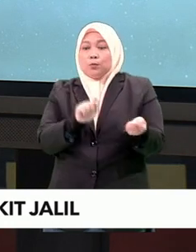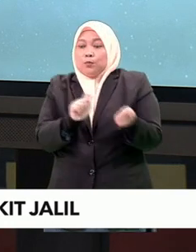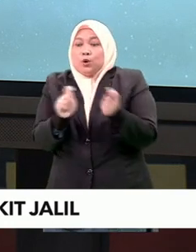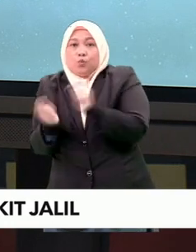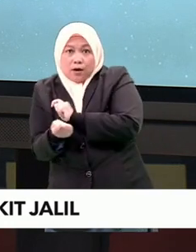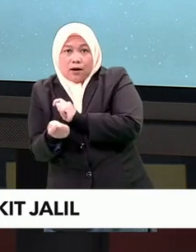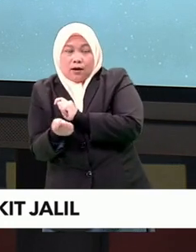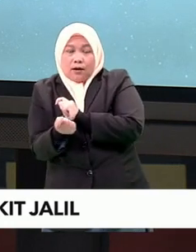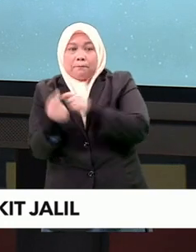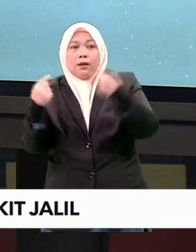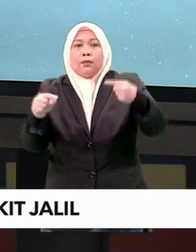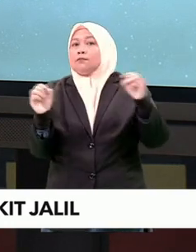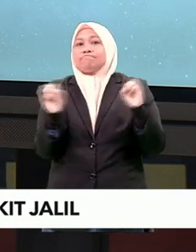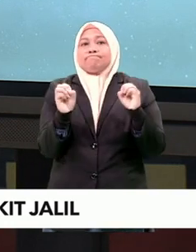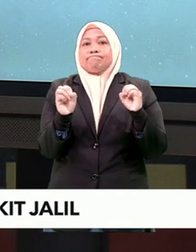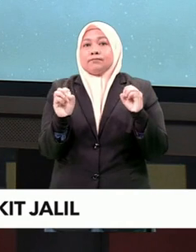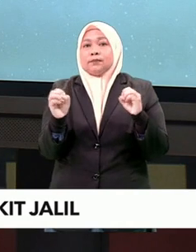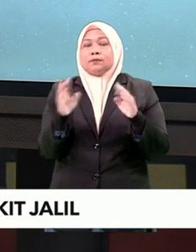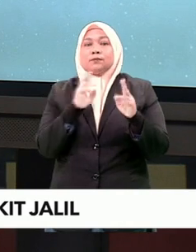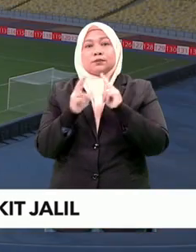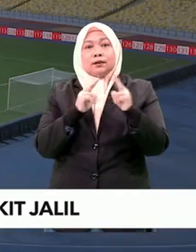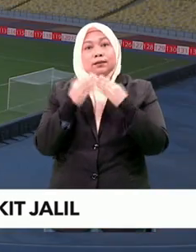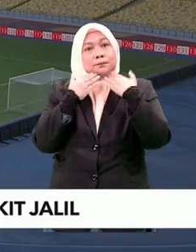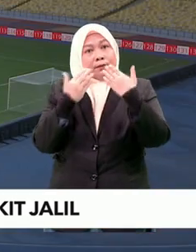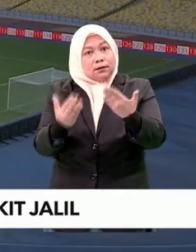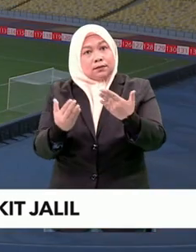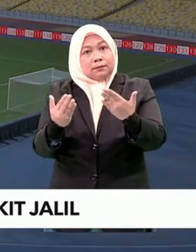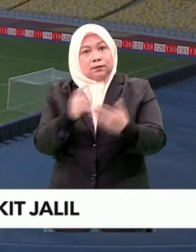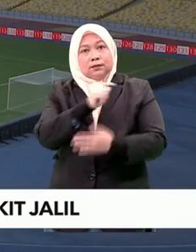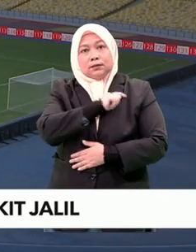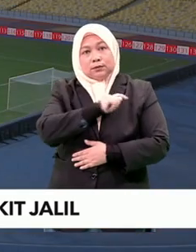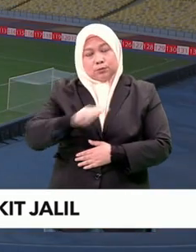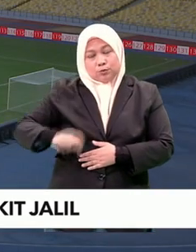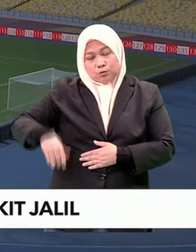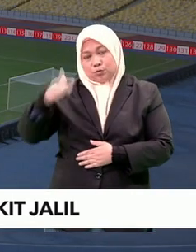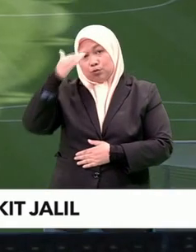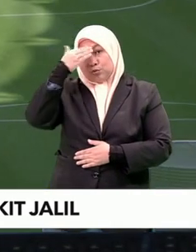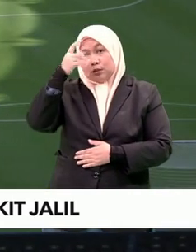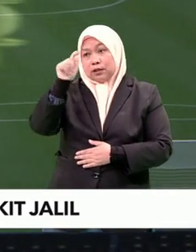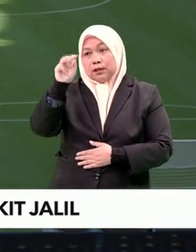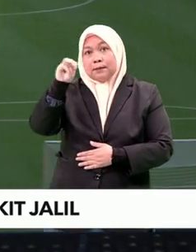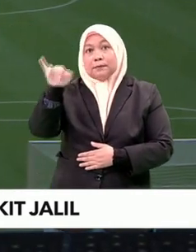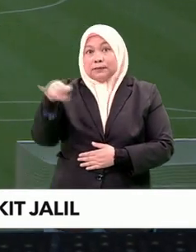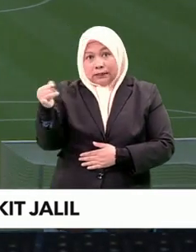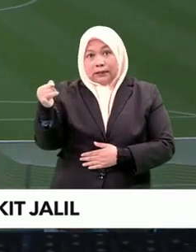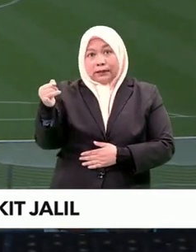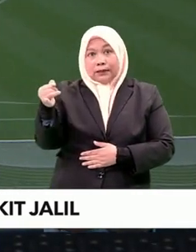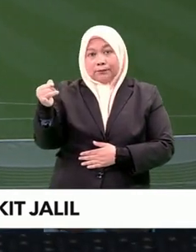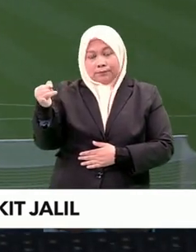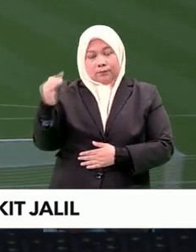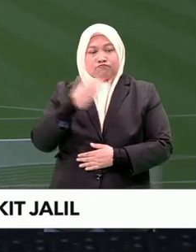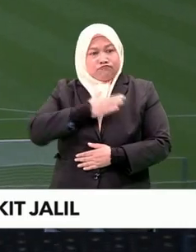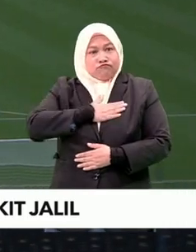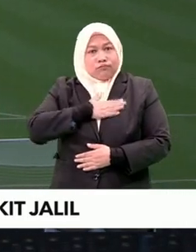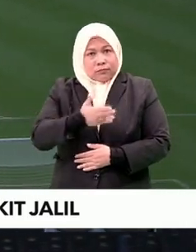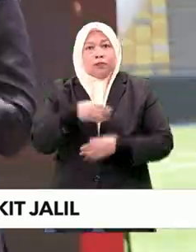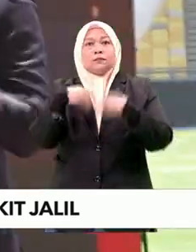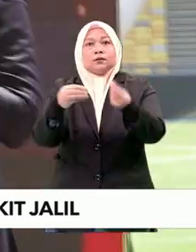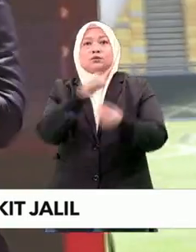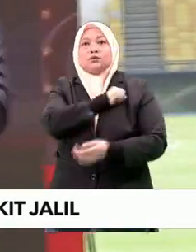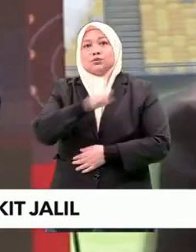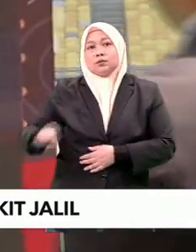venue pellawanan Firdaus mengucapkan terima kasih kepada tunku mahkota Johor tunku Ismail Sultan Ibrahim yang sedia menawarkan stadium